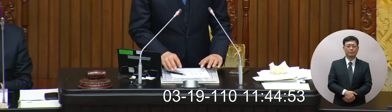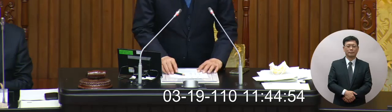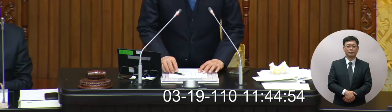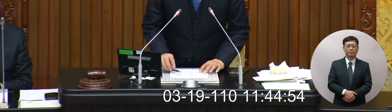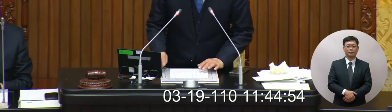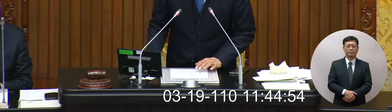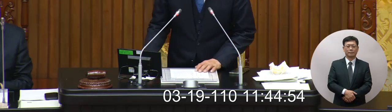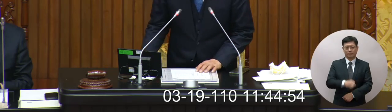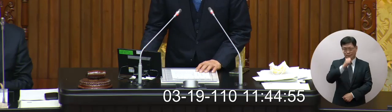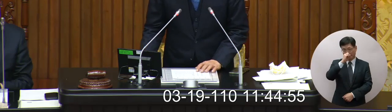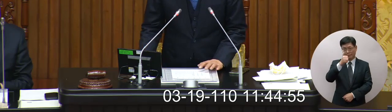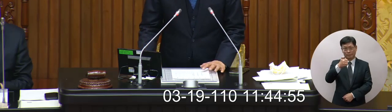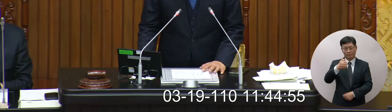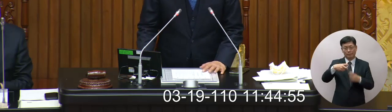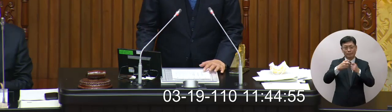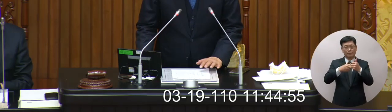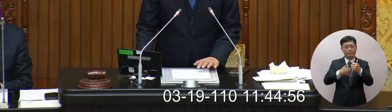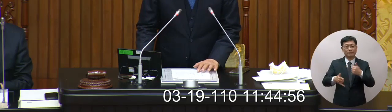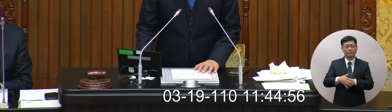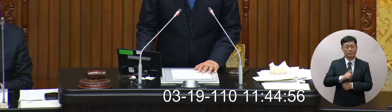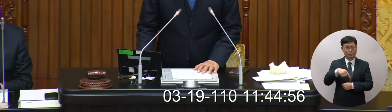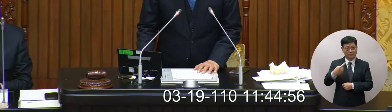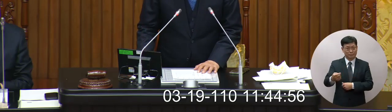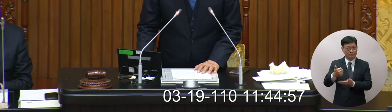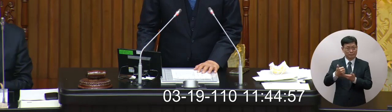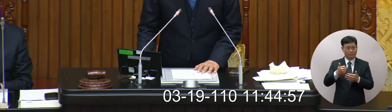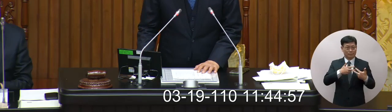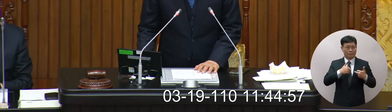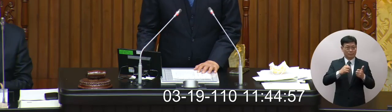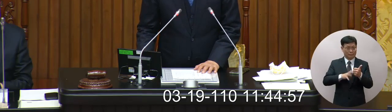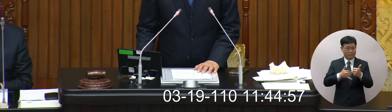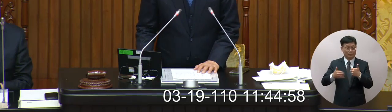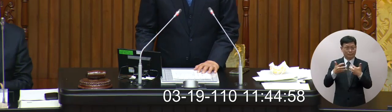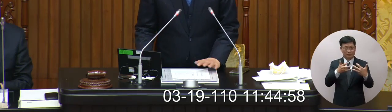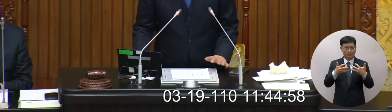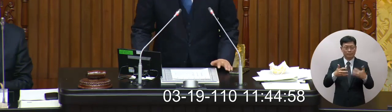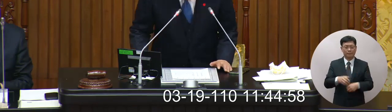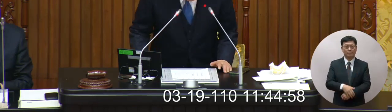好，谢谢李委员，继续请蔡委员议于质询。